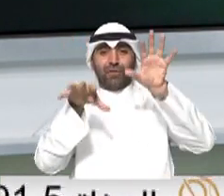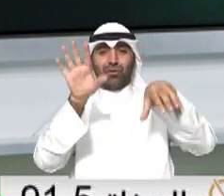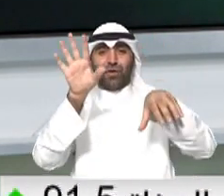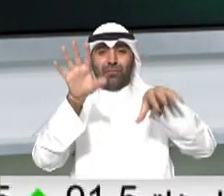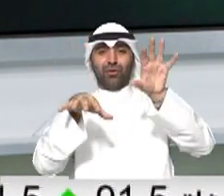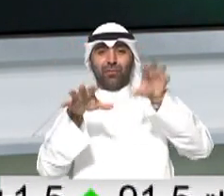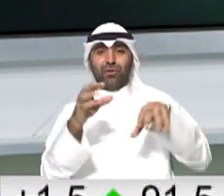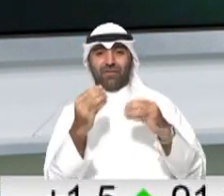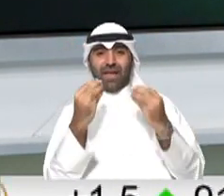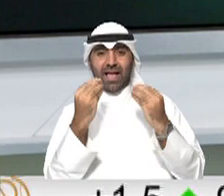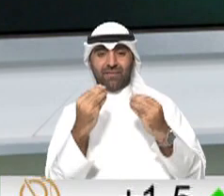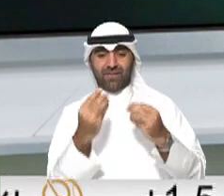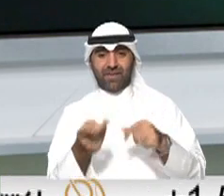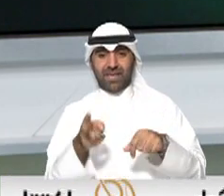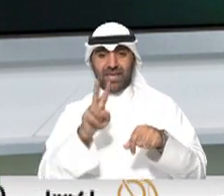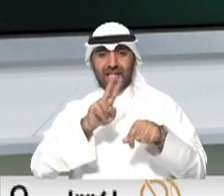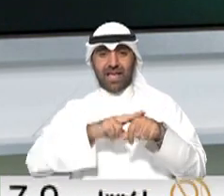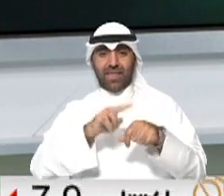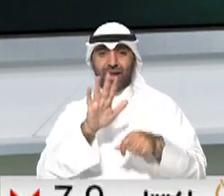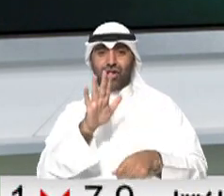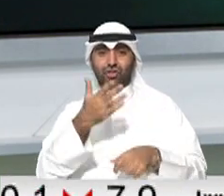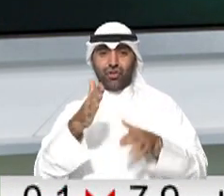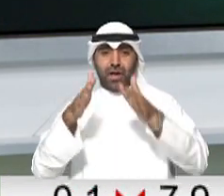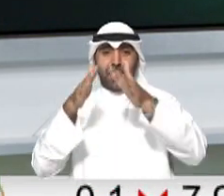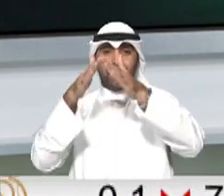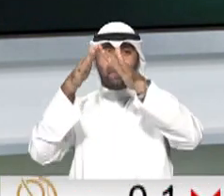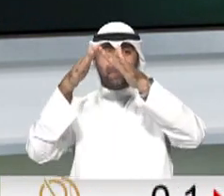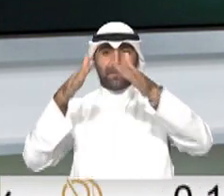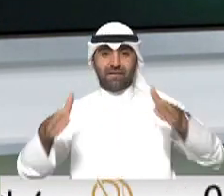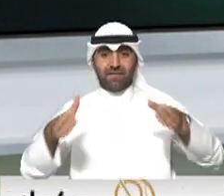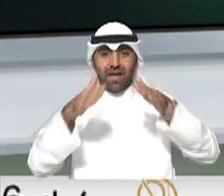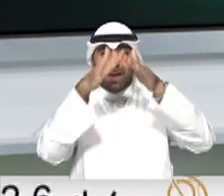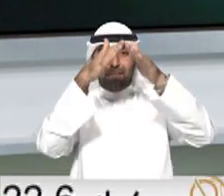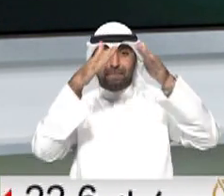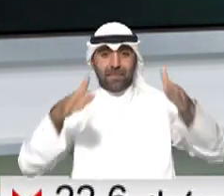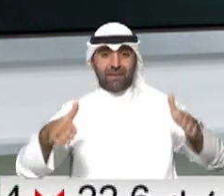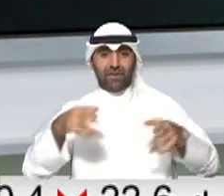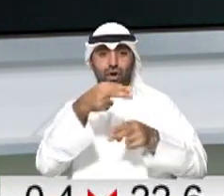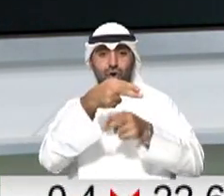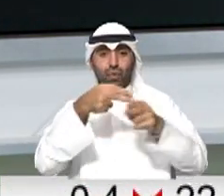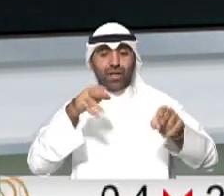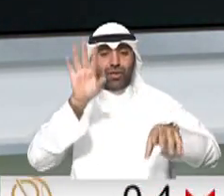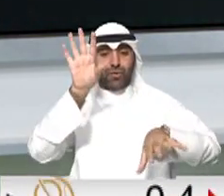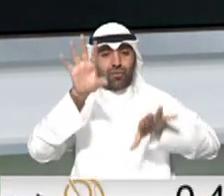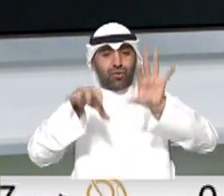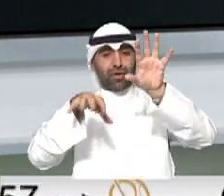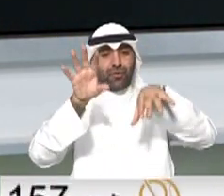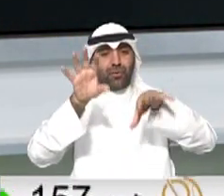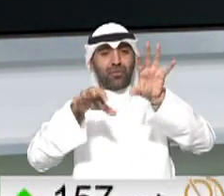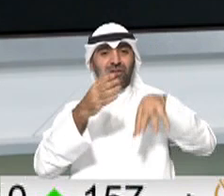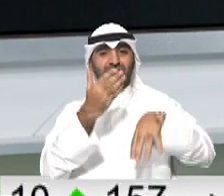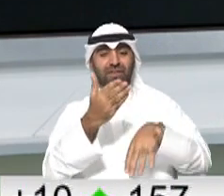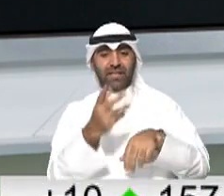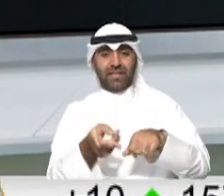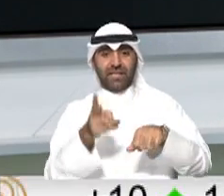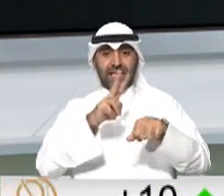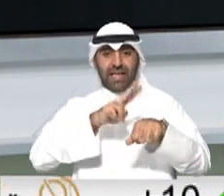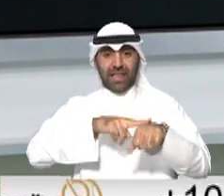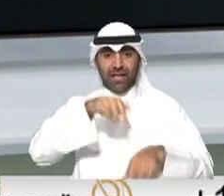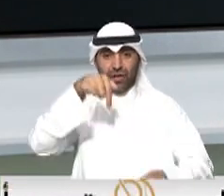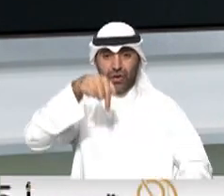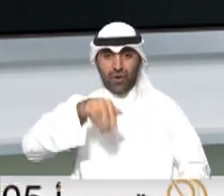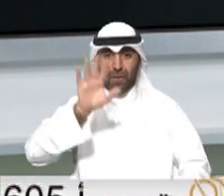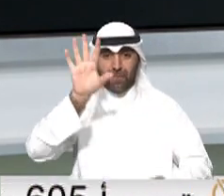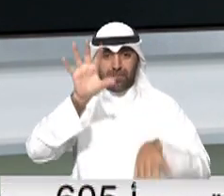كانت أمطار متفرقة ومتوقع أن تستمر فرص الأمطار بكرة غدا في يوم الاثنين على